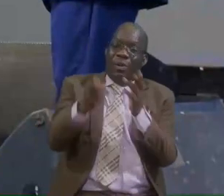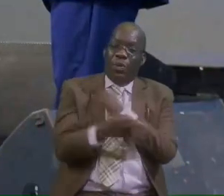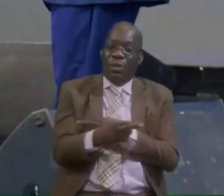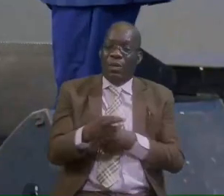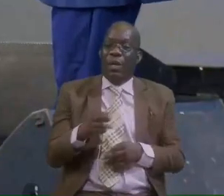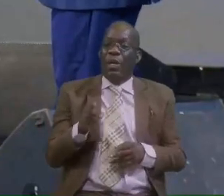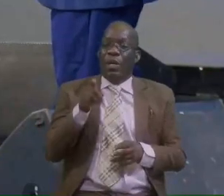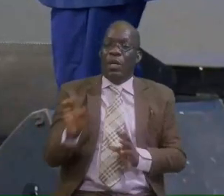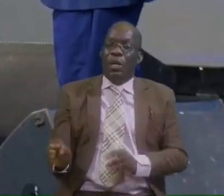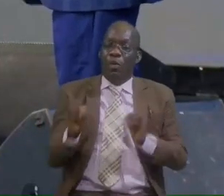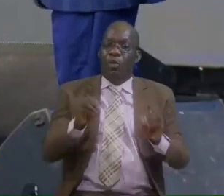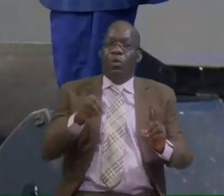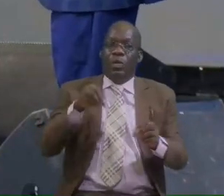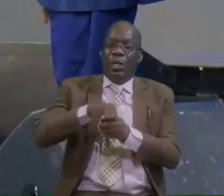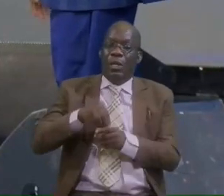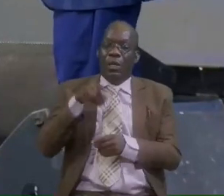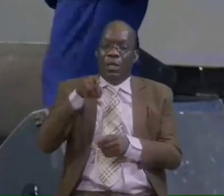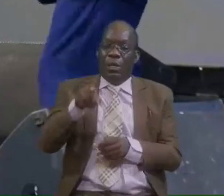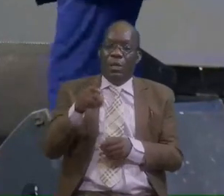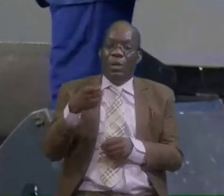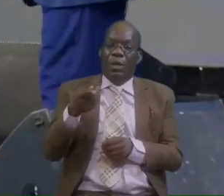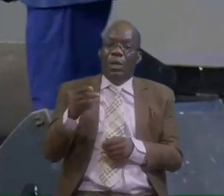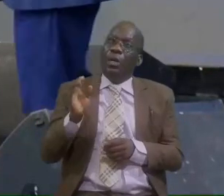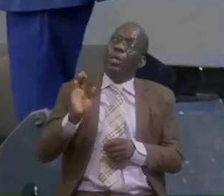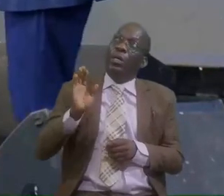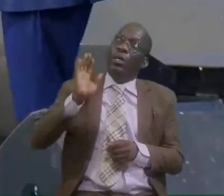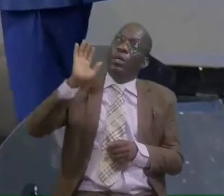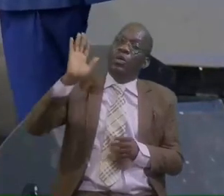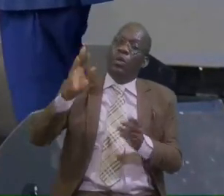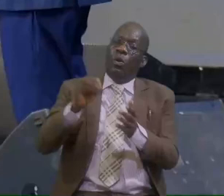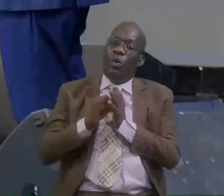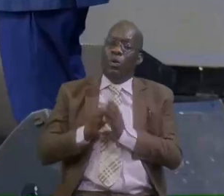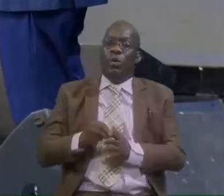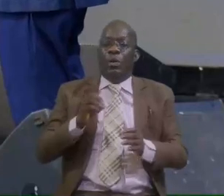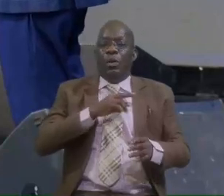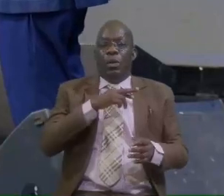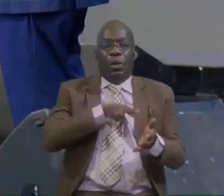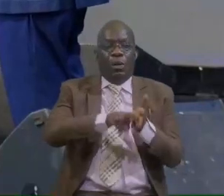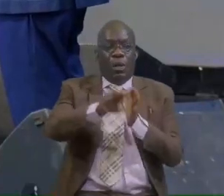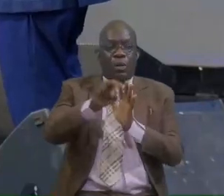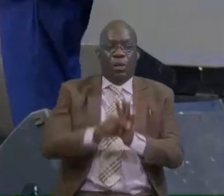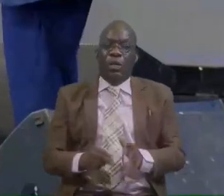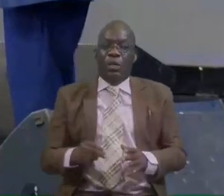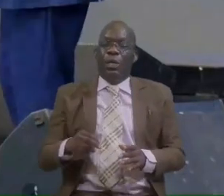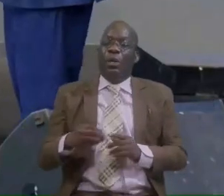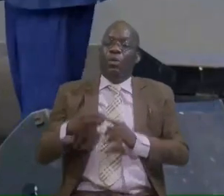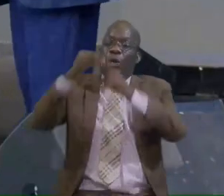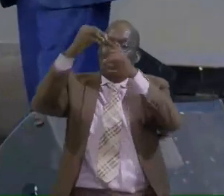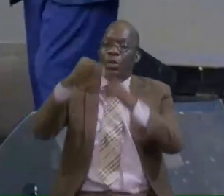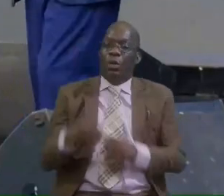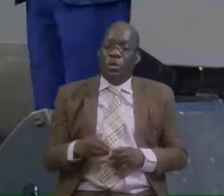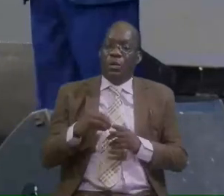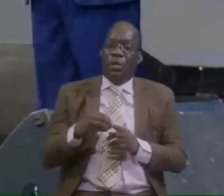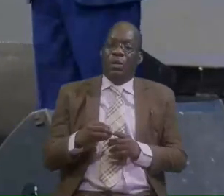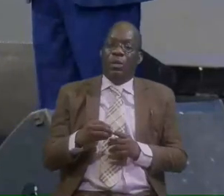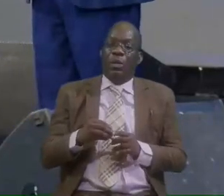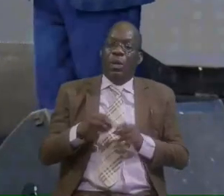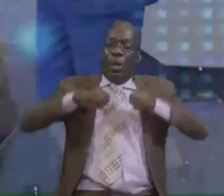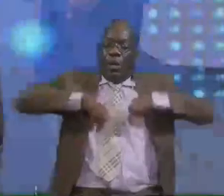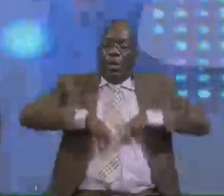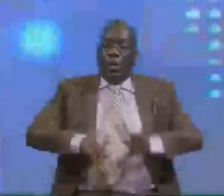quand il s'est repenti, il lui a imputé sa justice. L'imputation précieuse pour ceux qui